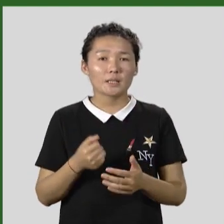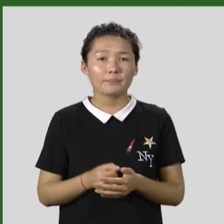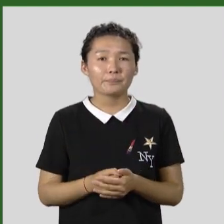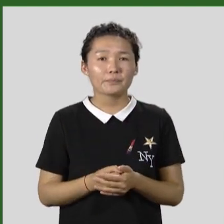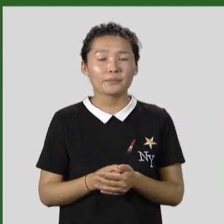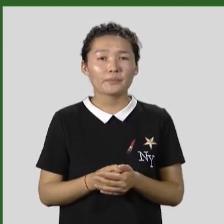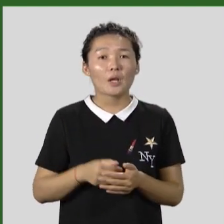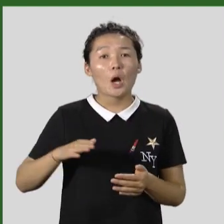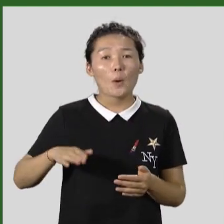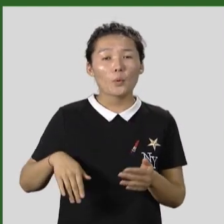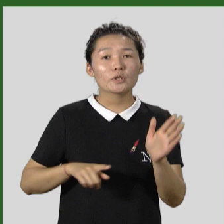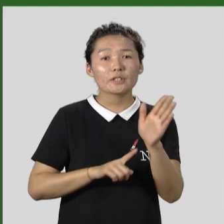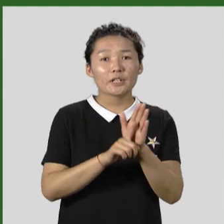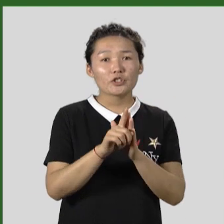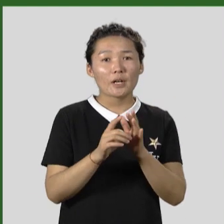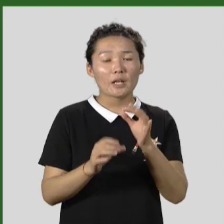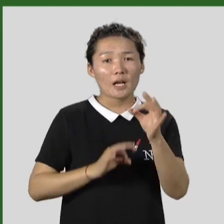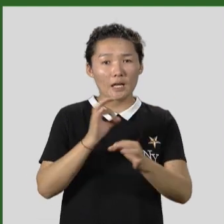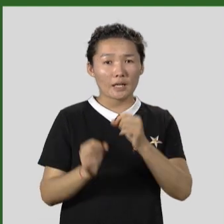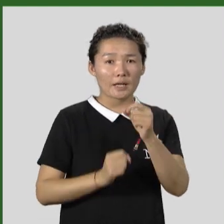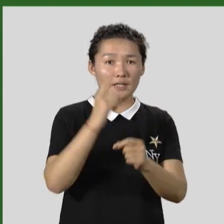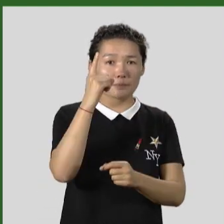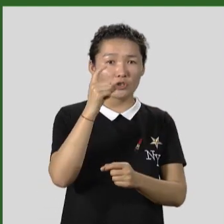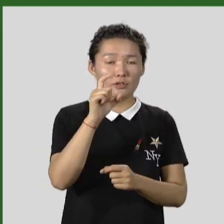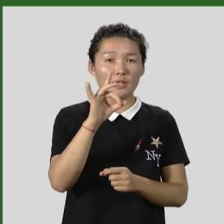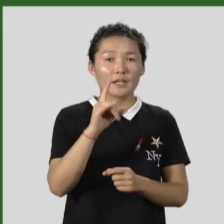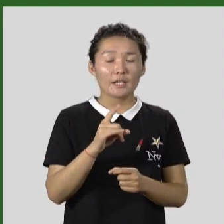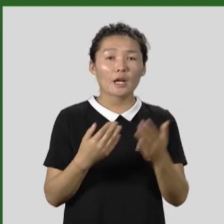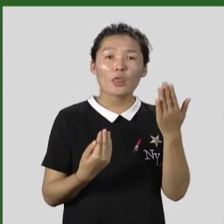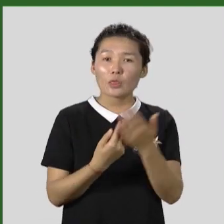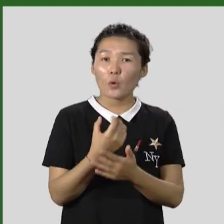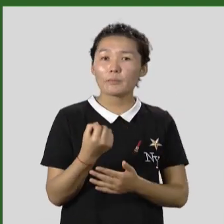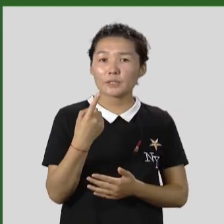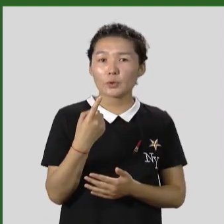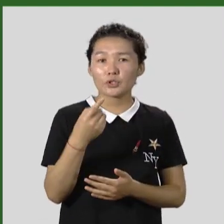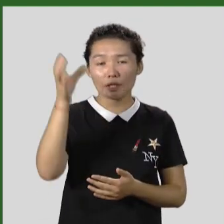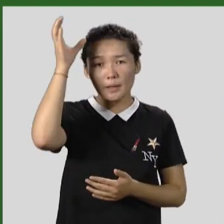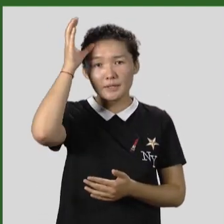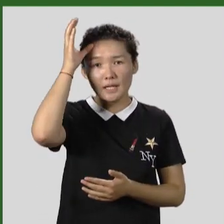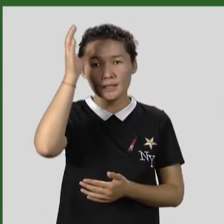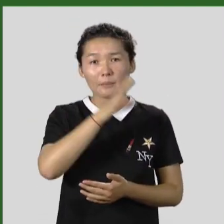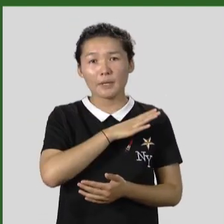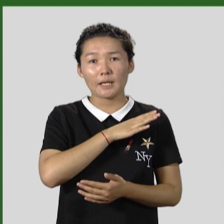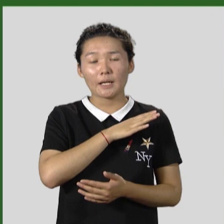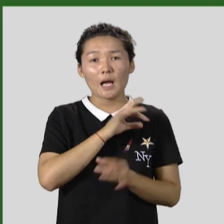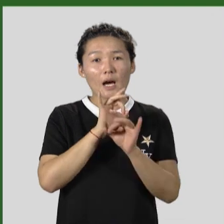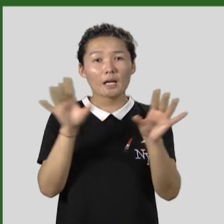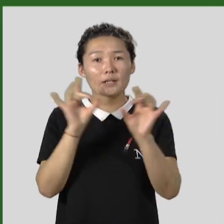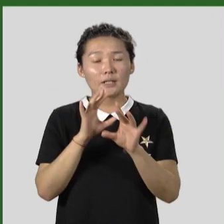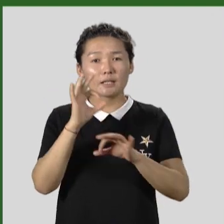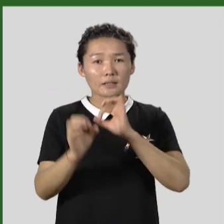После начала космической эры новым источником знаний стали рассказы космонавтов